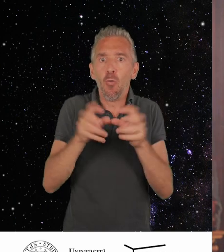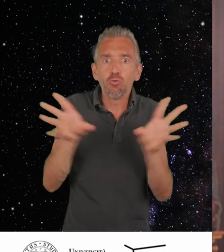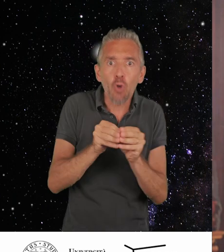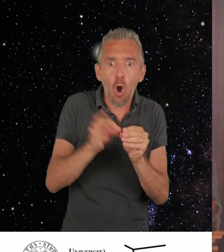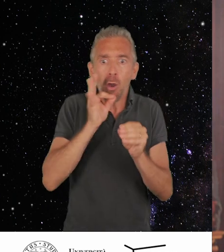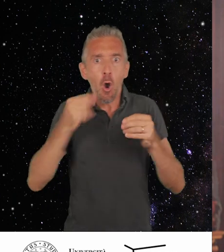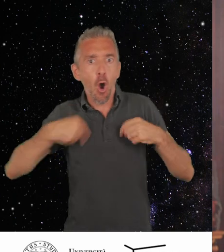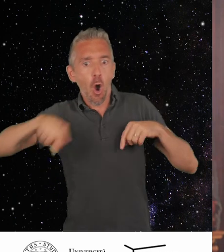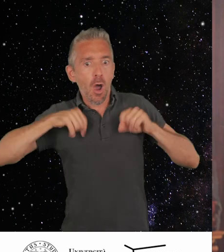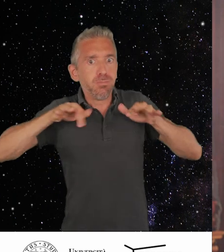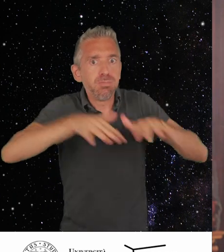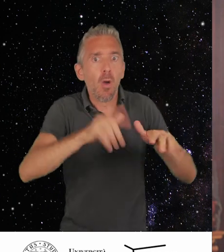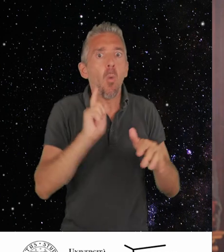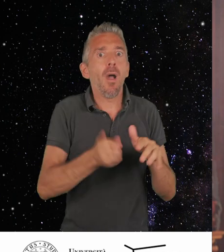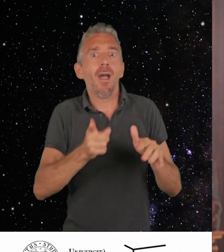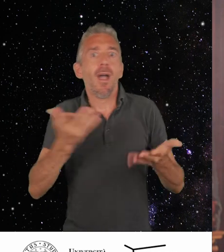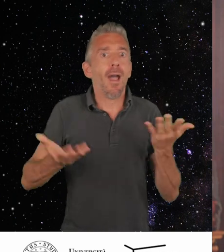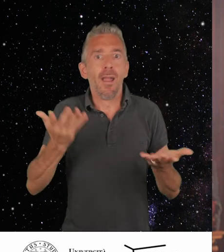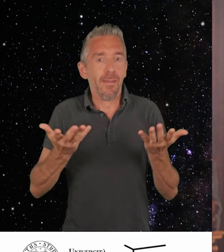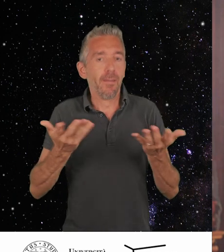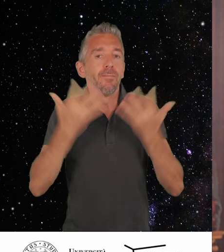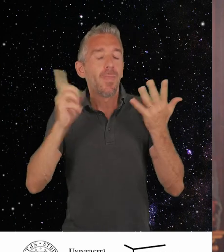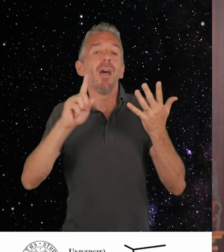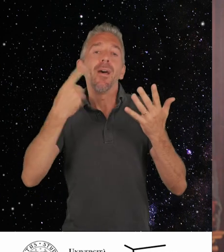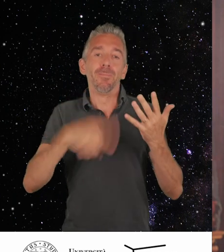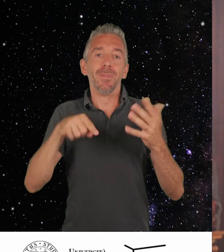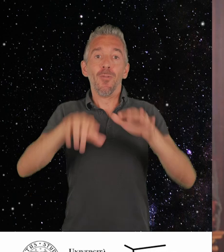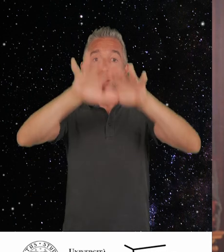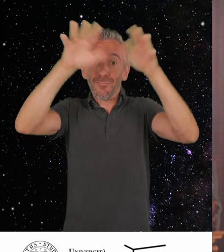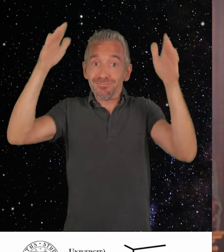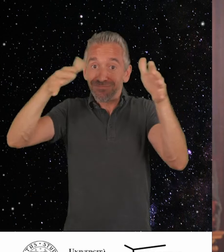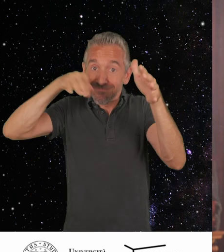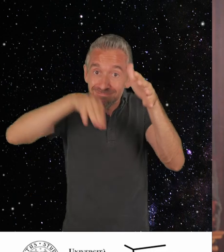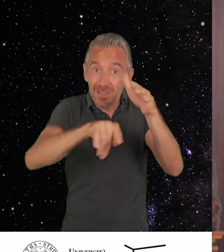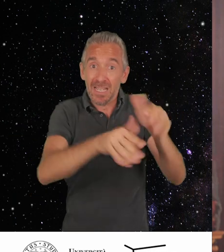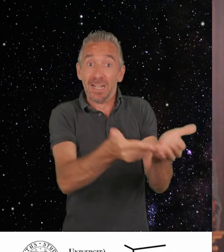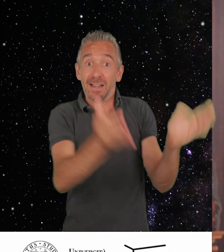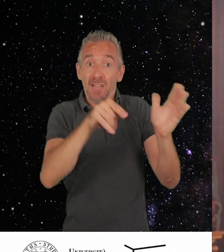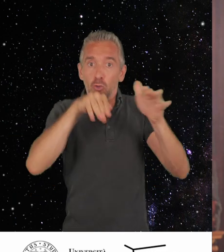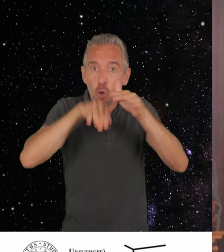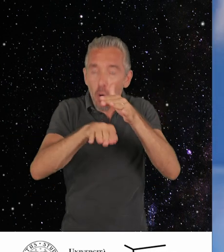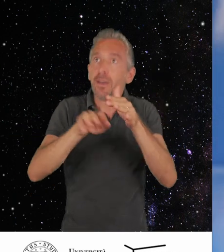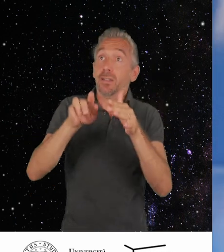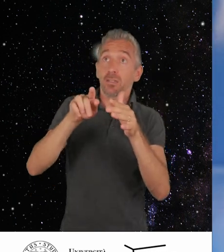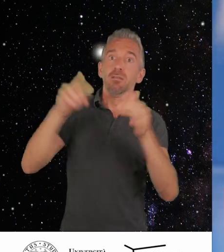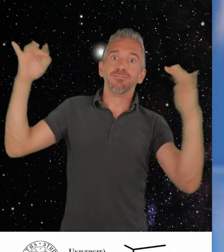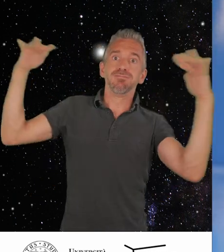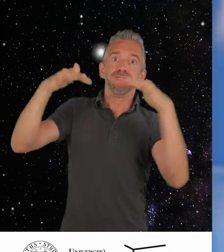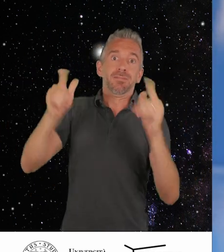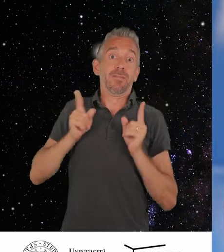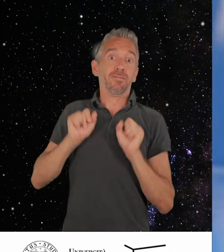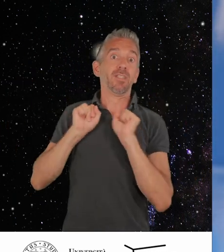tutto il sistema di rivelatori è rinchiuso in un sarcofago di piombo, che fa da scudo contro la radioattività ambientale.